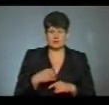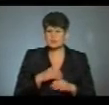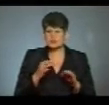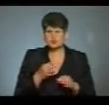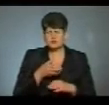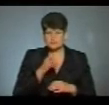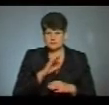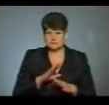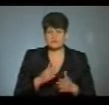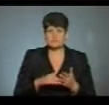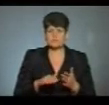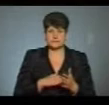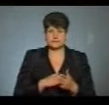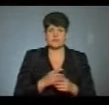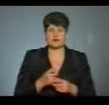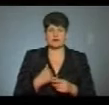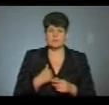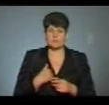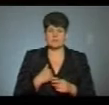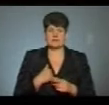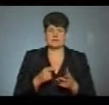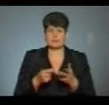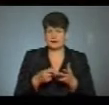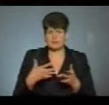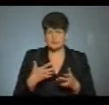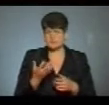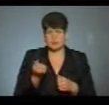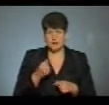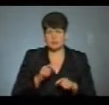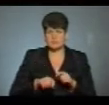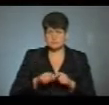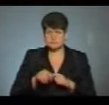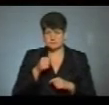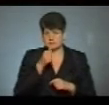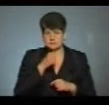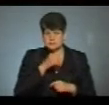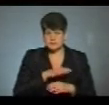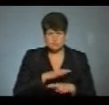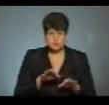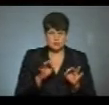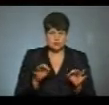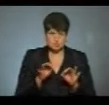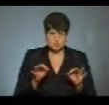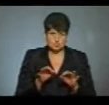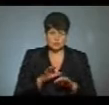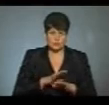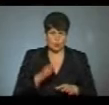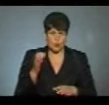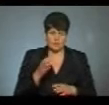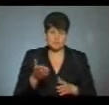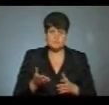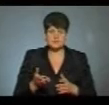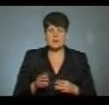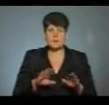абсолютно нічого. Експресу не було, тобто мене на аналіз крові не брали, не проводили ніяких мобільного цього тесту на алкоголь. Після